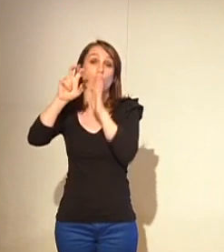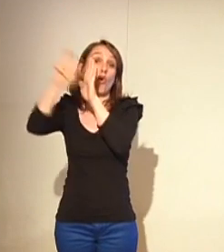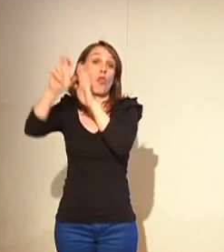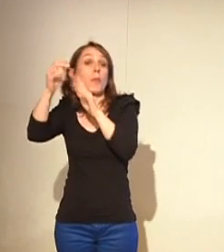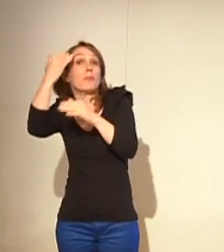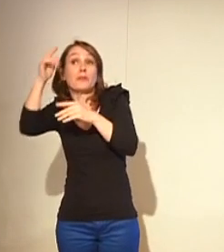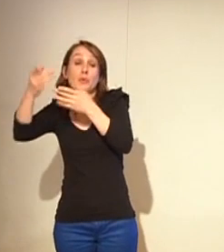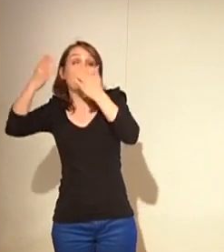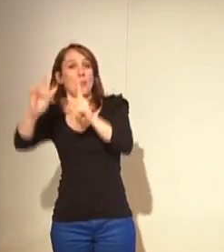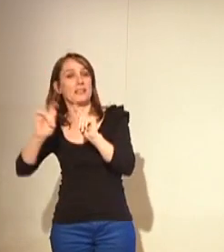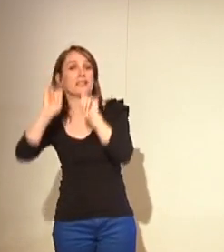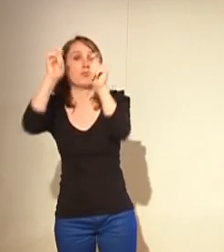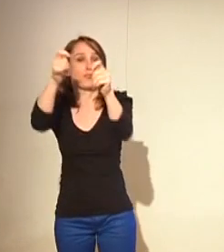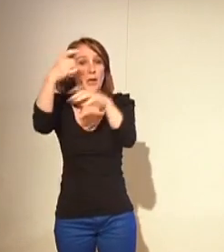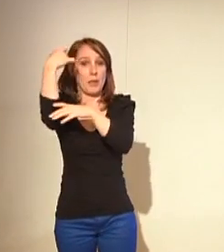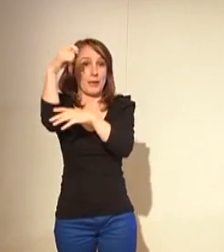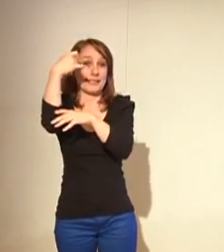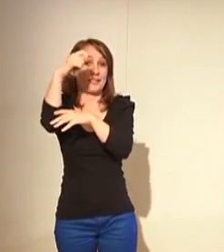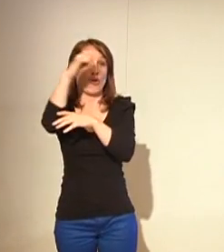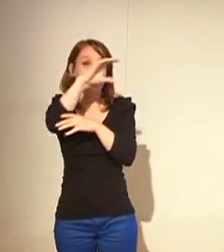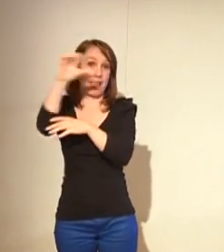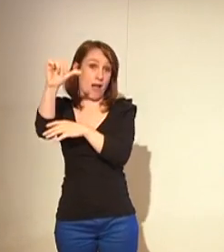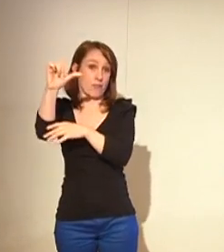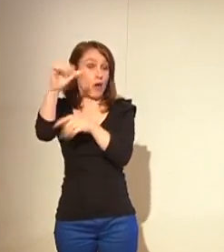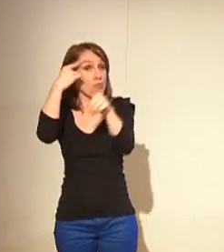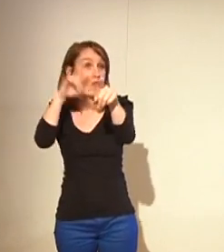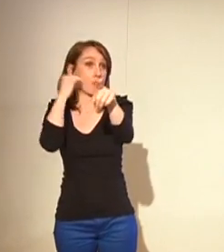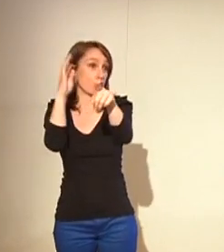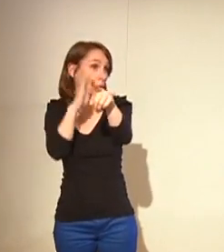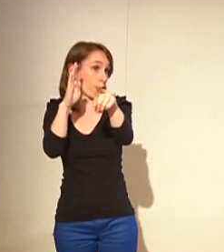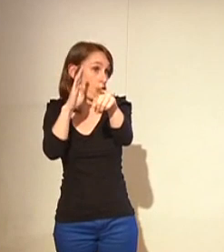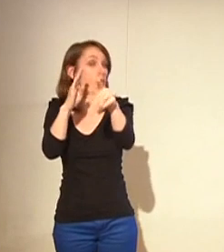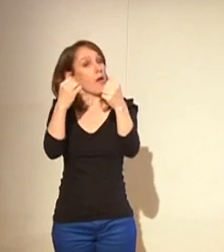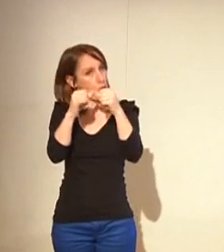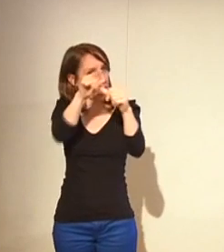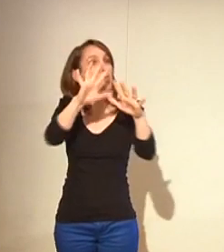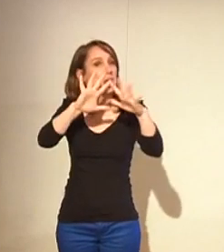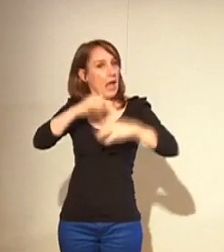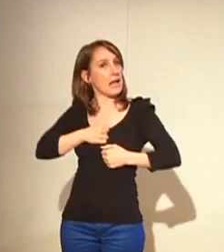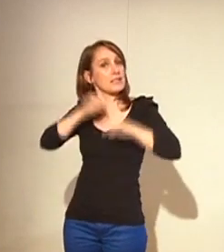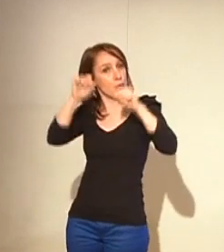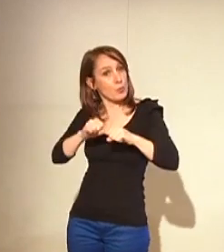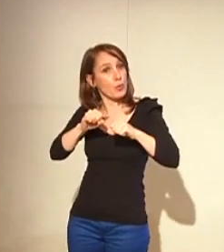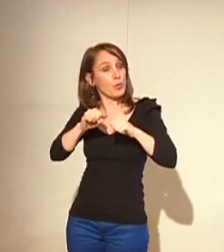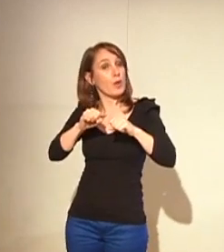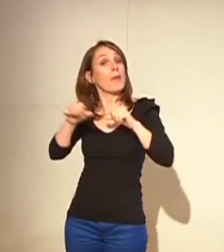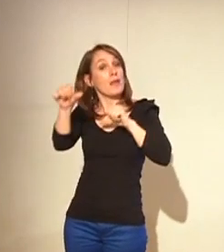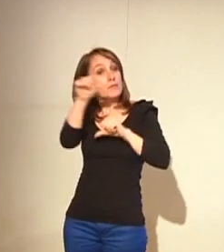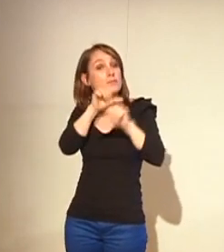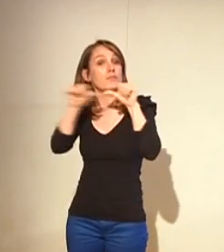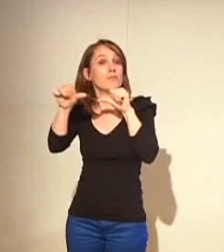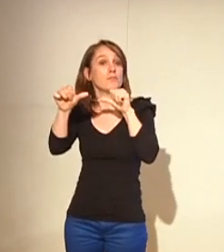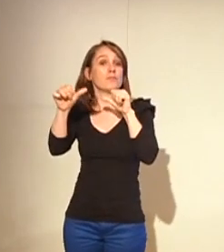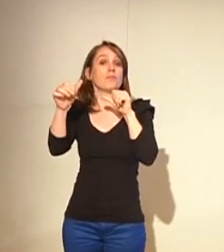Grenoble président de son conseil d'administration donc à le représenter à ce poste et à percevoir en conséquence une